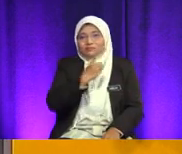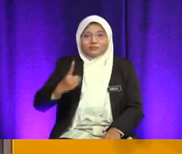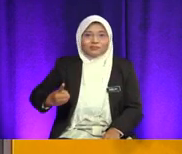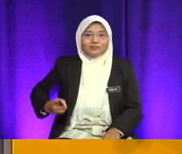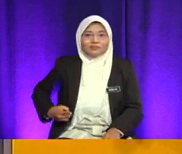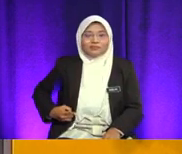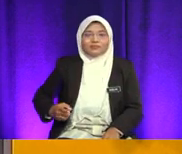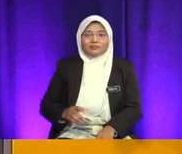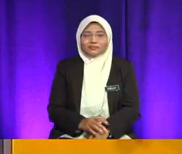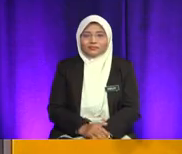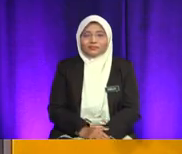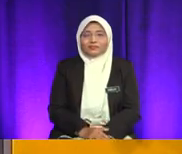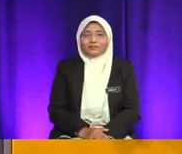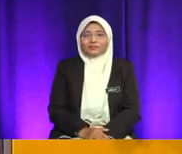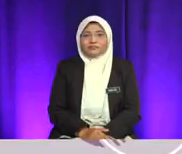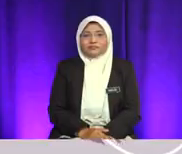berdaulat